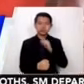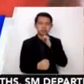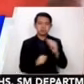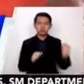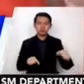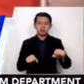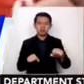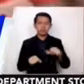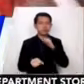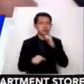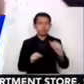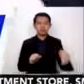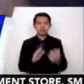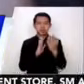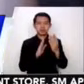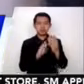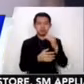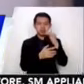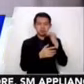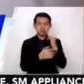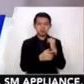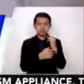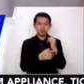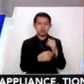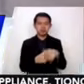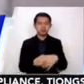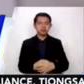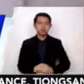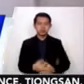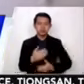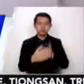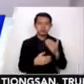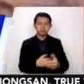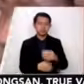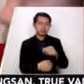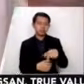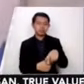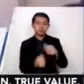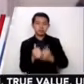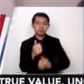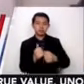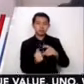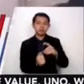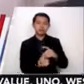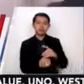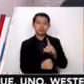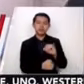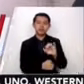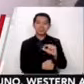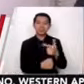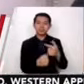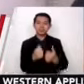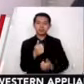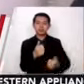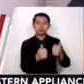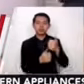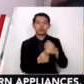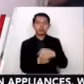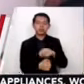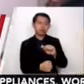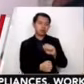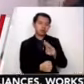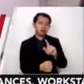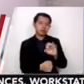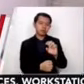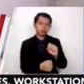Sa isang punto, kinausap pa siya ni Abalos para humarap sa mga kamera. Kino-confirm ko po ang lahat po ng sinabi po ni Secretary na meron po